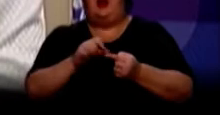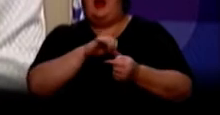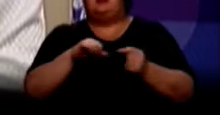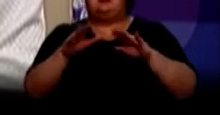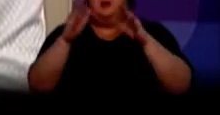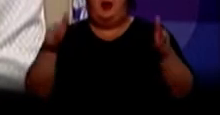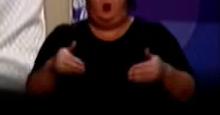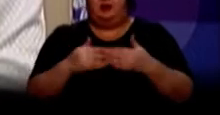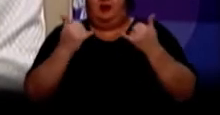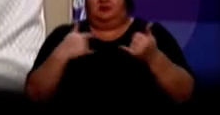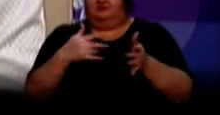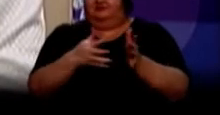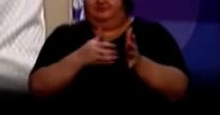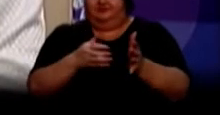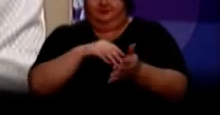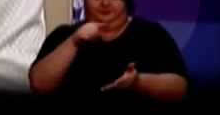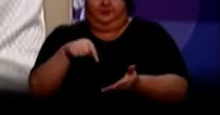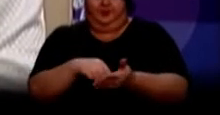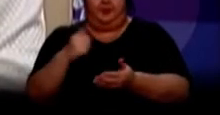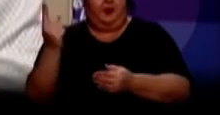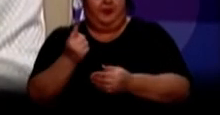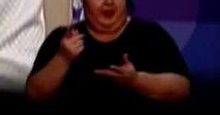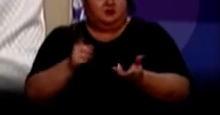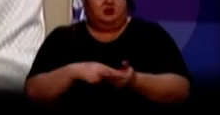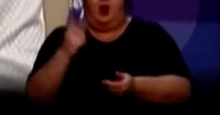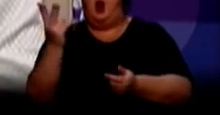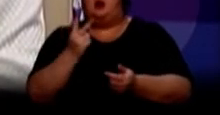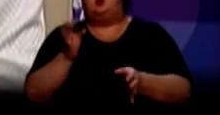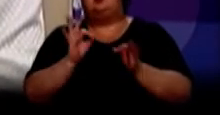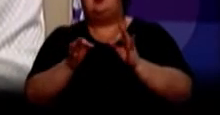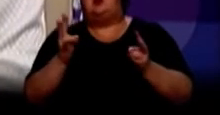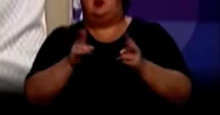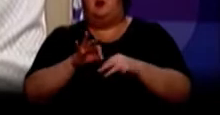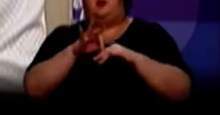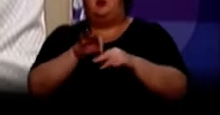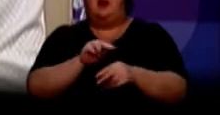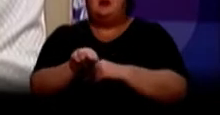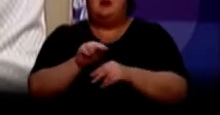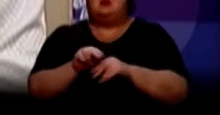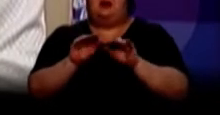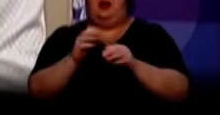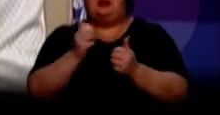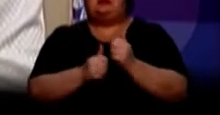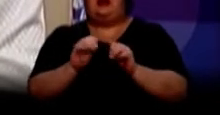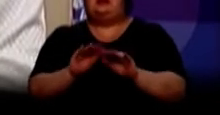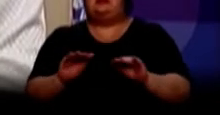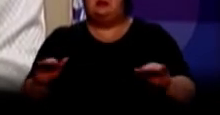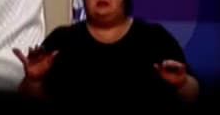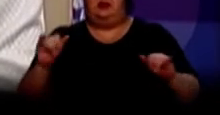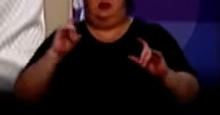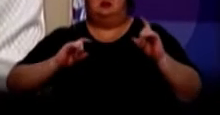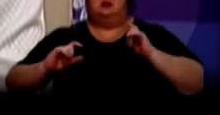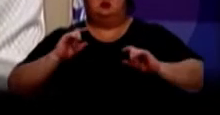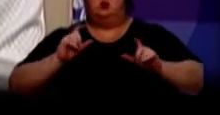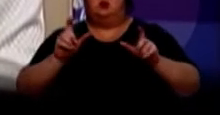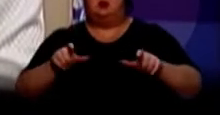навіть недостатньо. Це перше. Друге, звичайно, це потрібно проводити навчання серед школярів і серед студентів. В принципі,